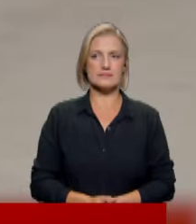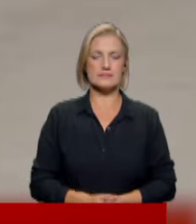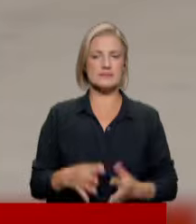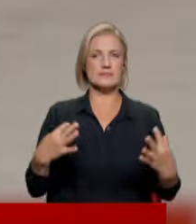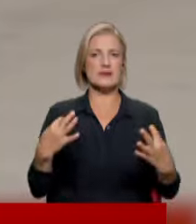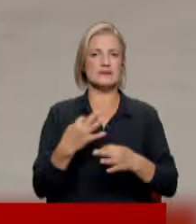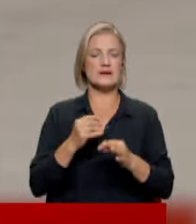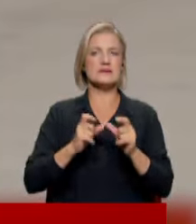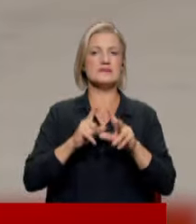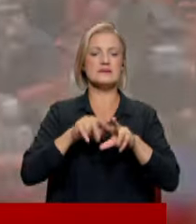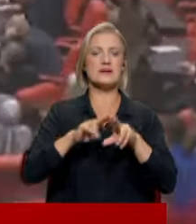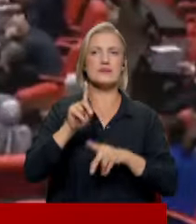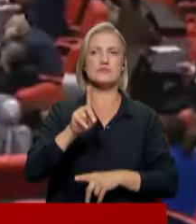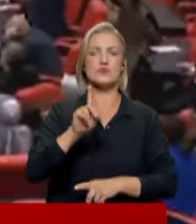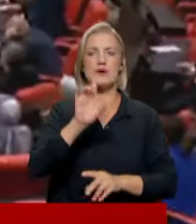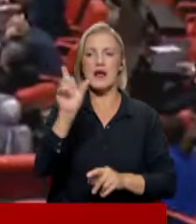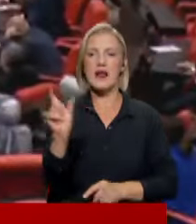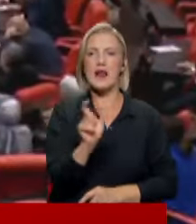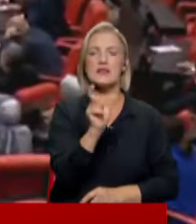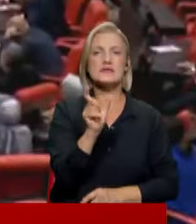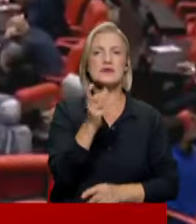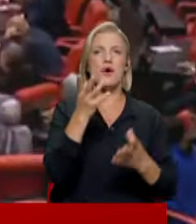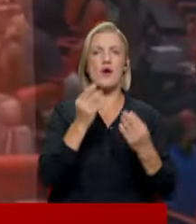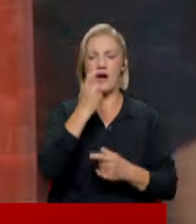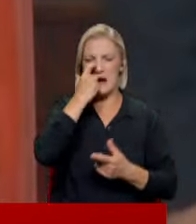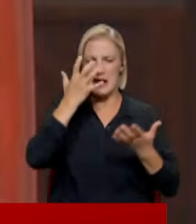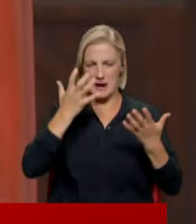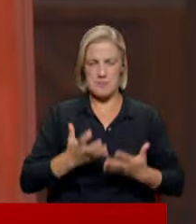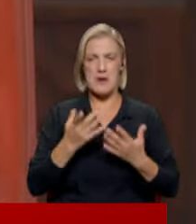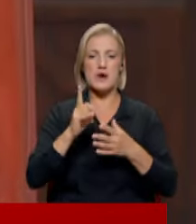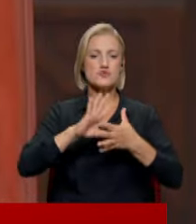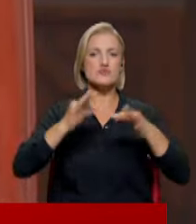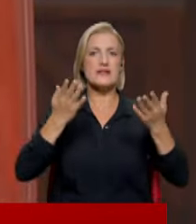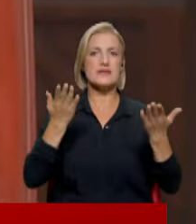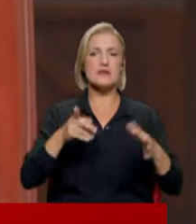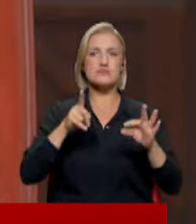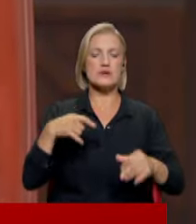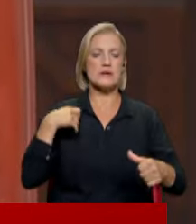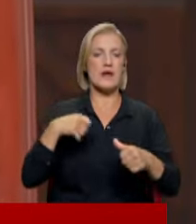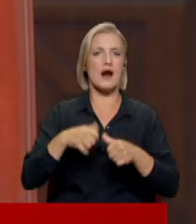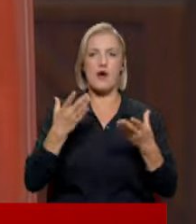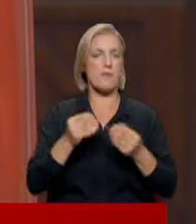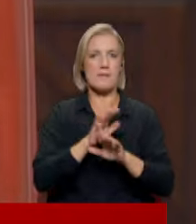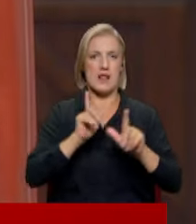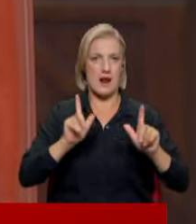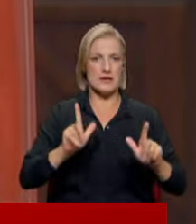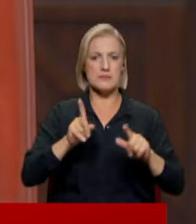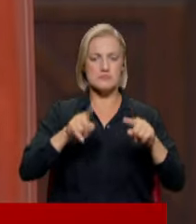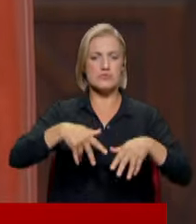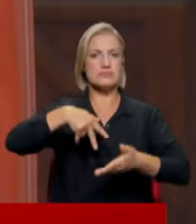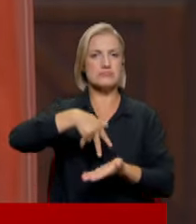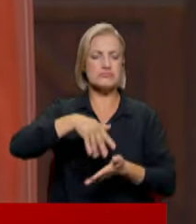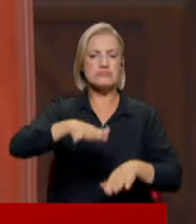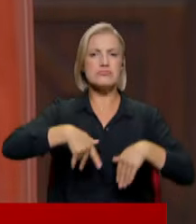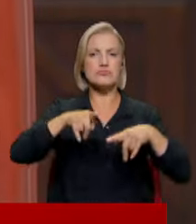Sayın Sakık, şimdi bak bu alıntı da olsa kaba ve yaralayıcı sözdür. Burada tekrarlamamak lazım. Bu